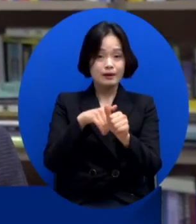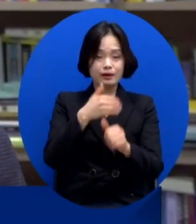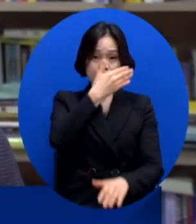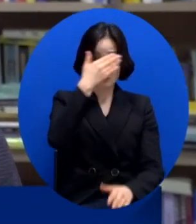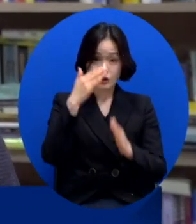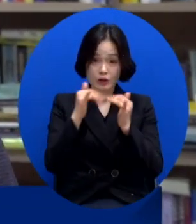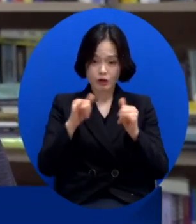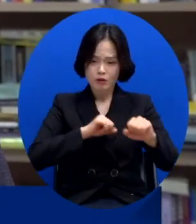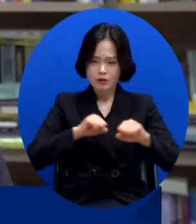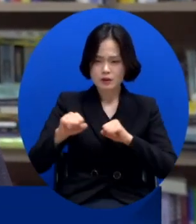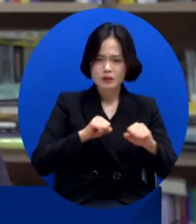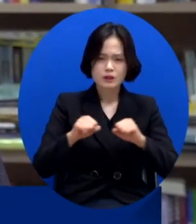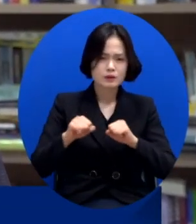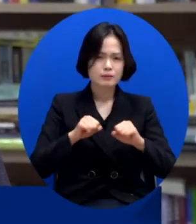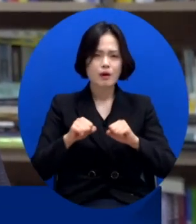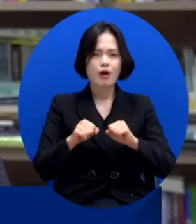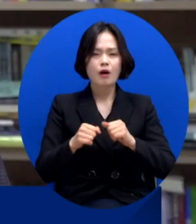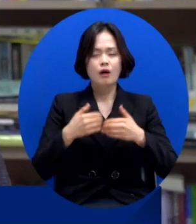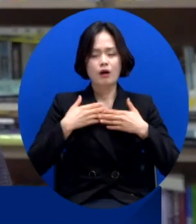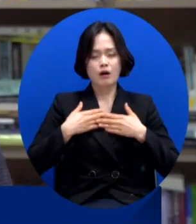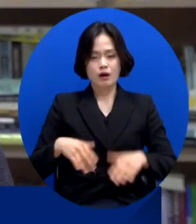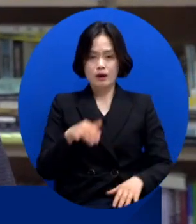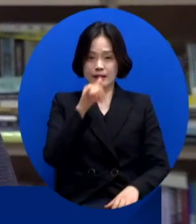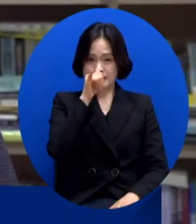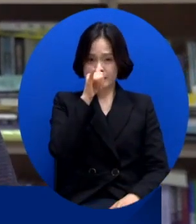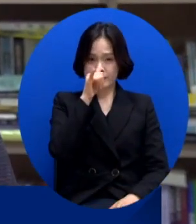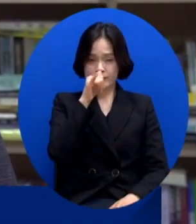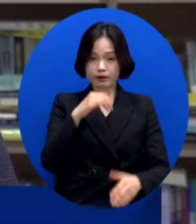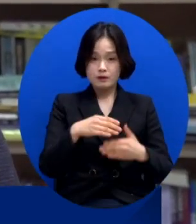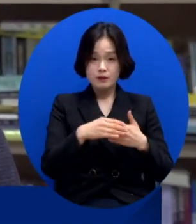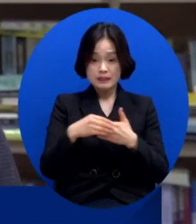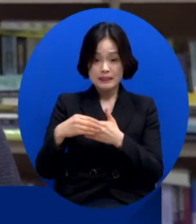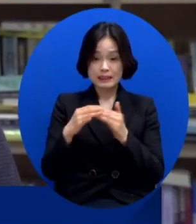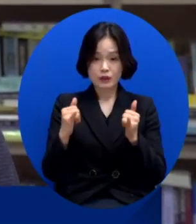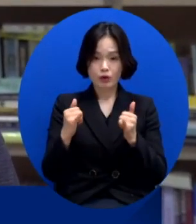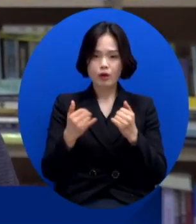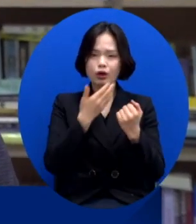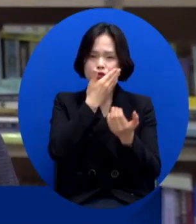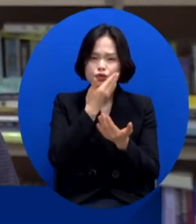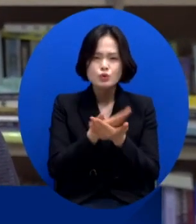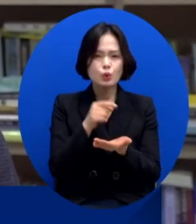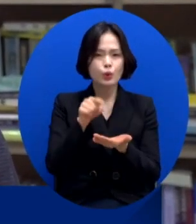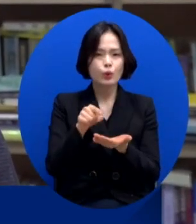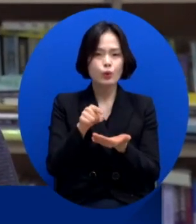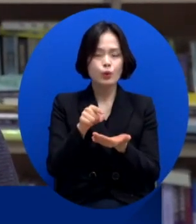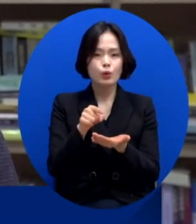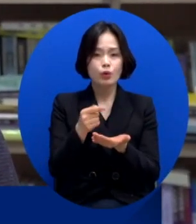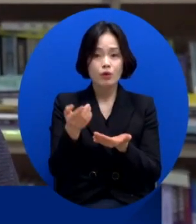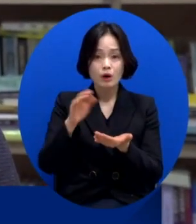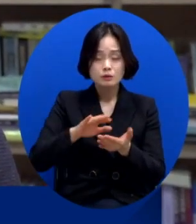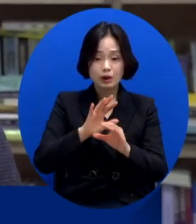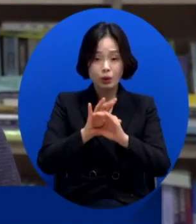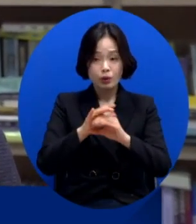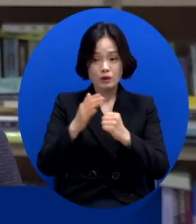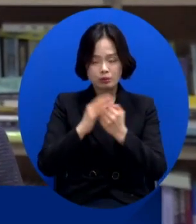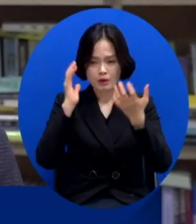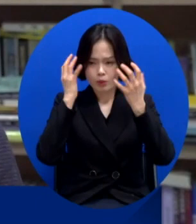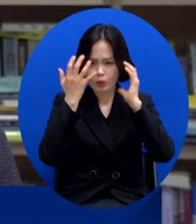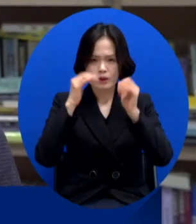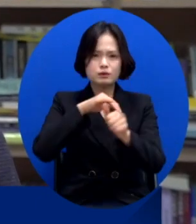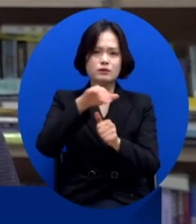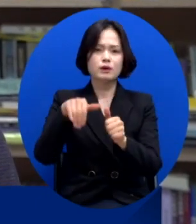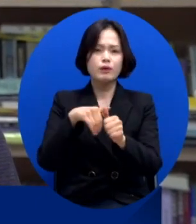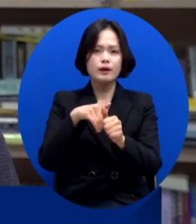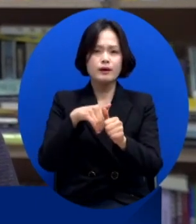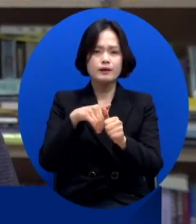사실만 힘을 잃었습니다 특별히 청년 리더 의 중요성이 너무나 큰 데에 이렇게 혼란스러울 때 어떻게 청년 리더들을 바로